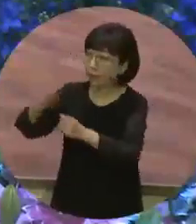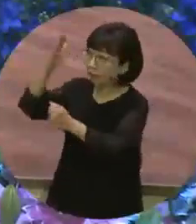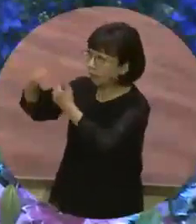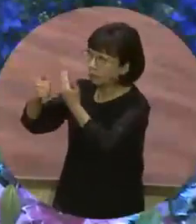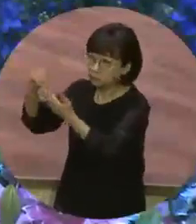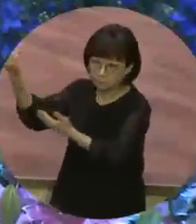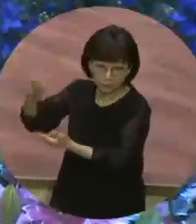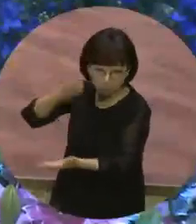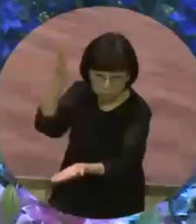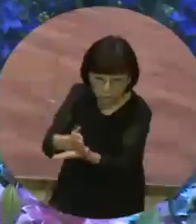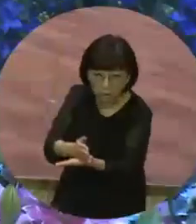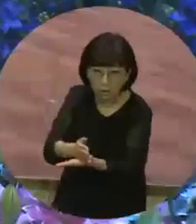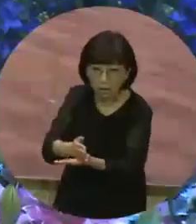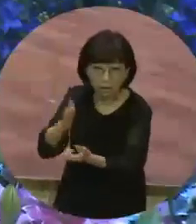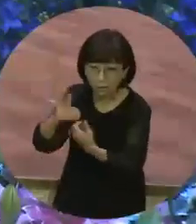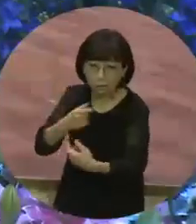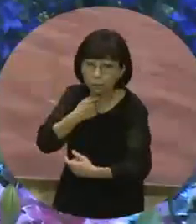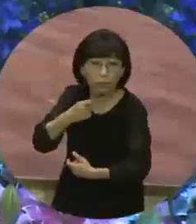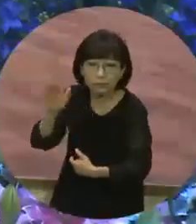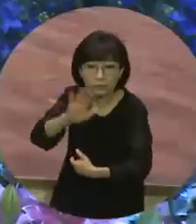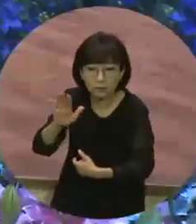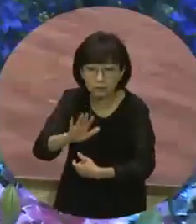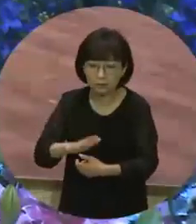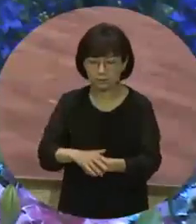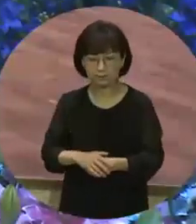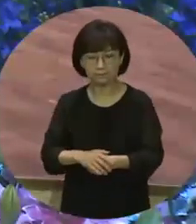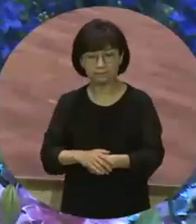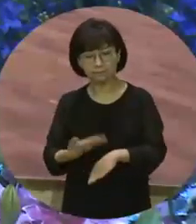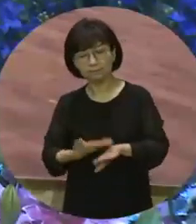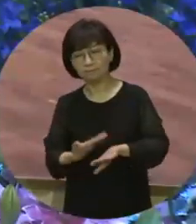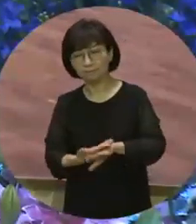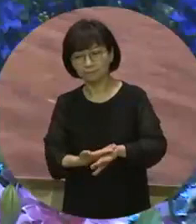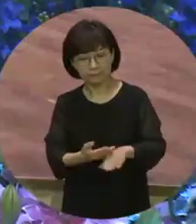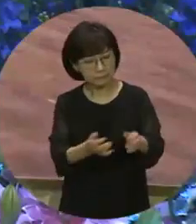길이 하나님이 원하는 것이 아니다라는 거예요.